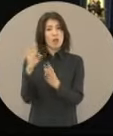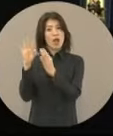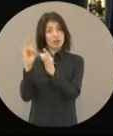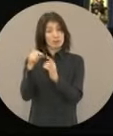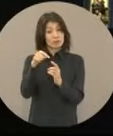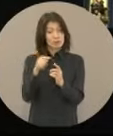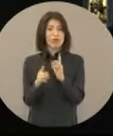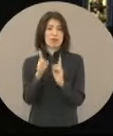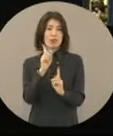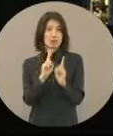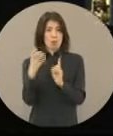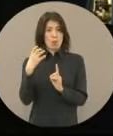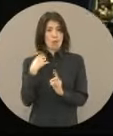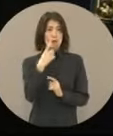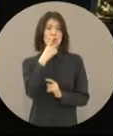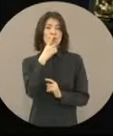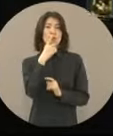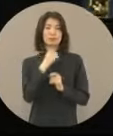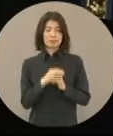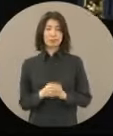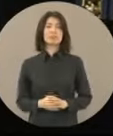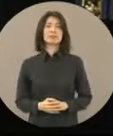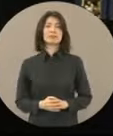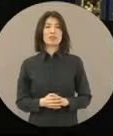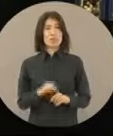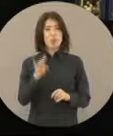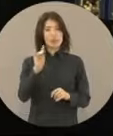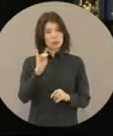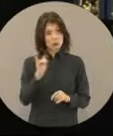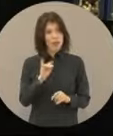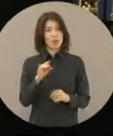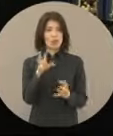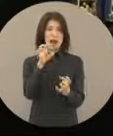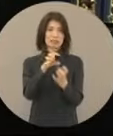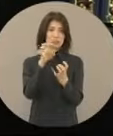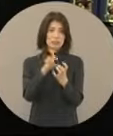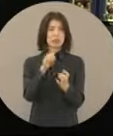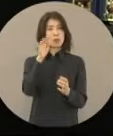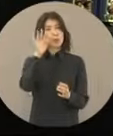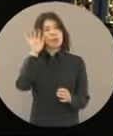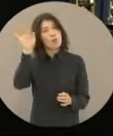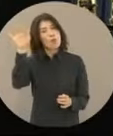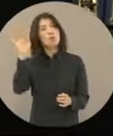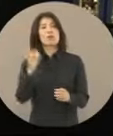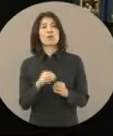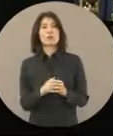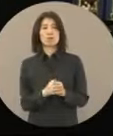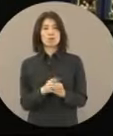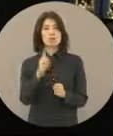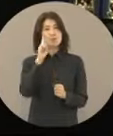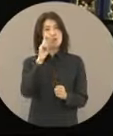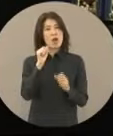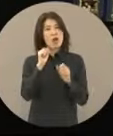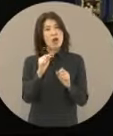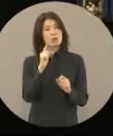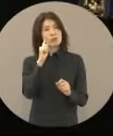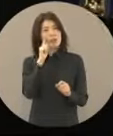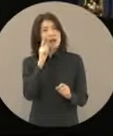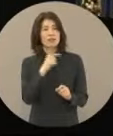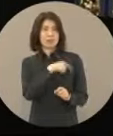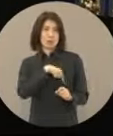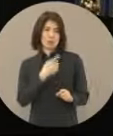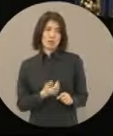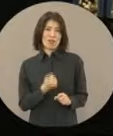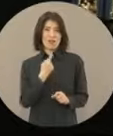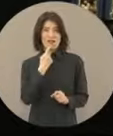で太鼓の方やってたんですけど、さあね、やっぱり狐と獅子舞が一番かっこいいなと前から思ってたんで、どっちかは始